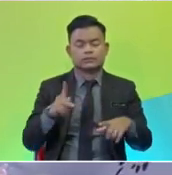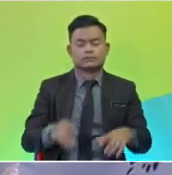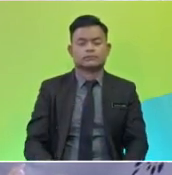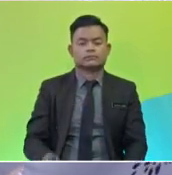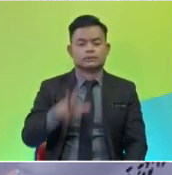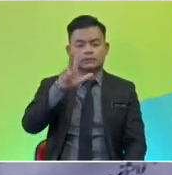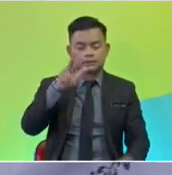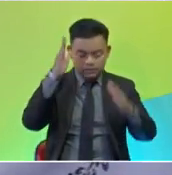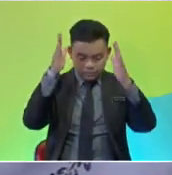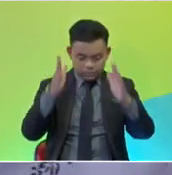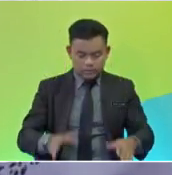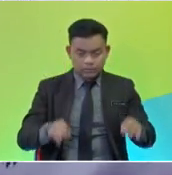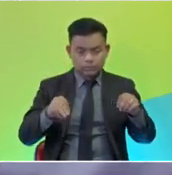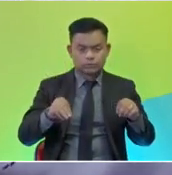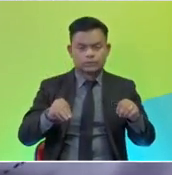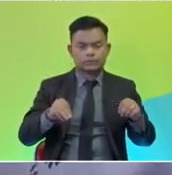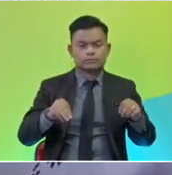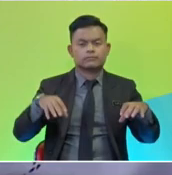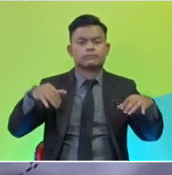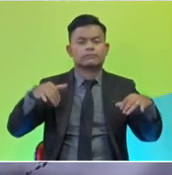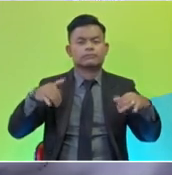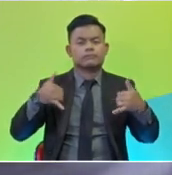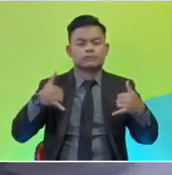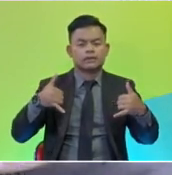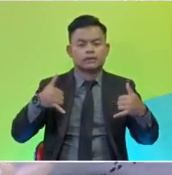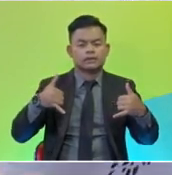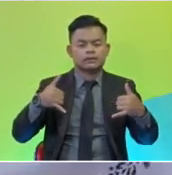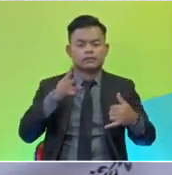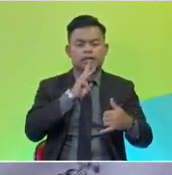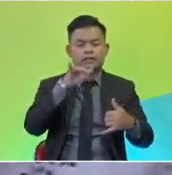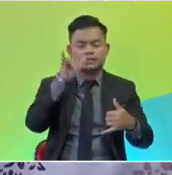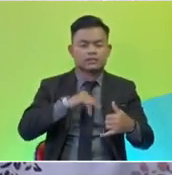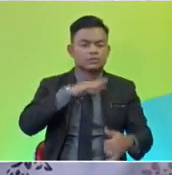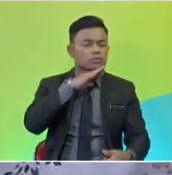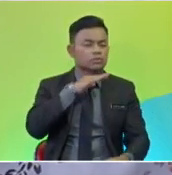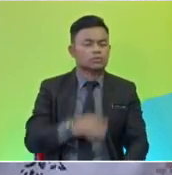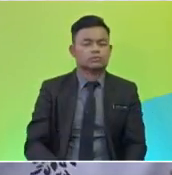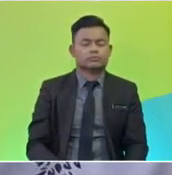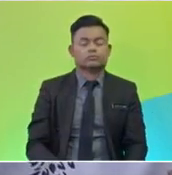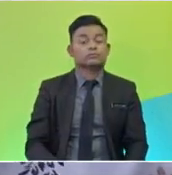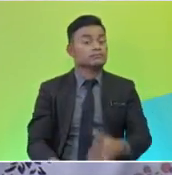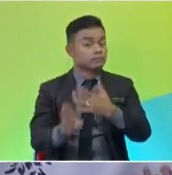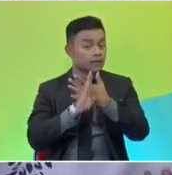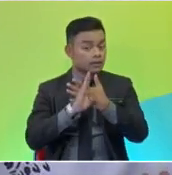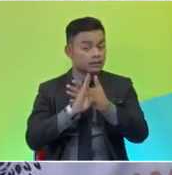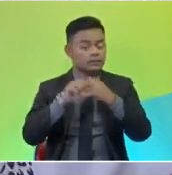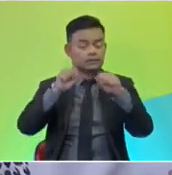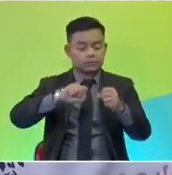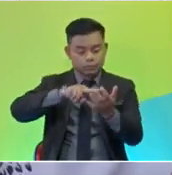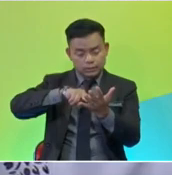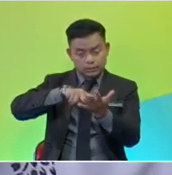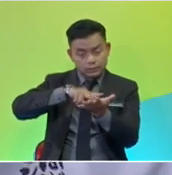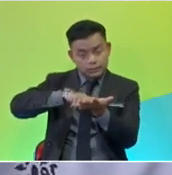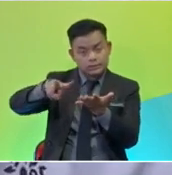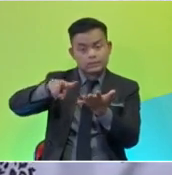air yang bertakungedang berain ini boleh mendatangkan bahaya dan boleh menyebabkan licin tergelicin macam